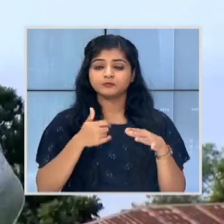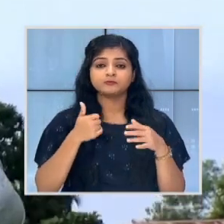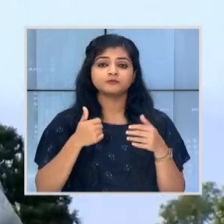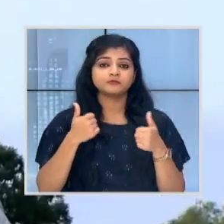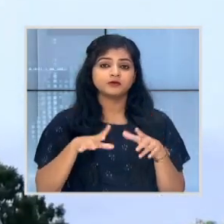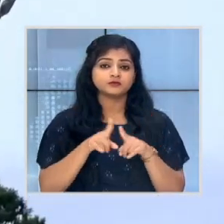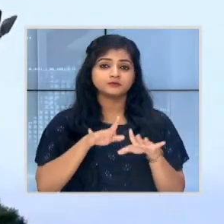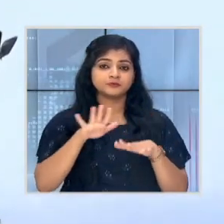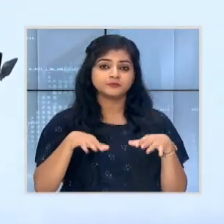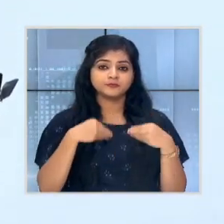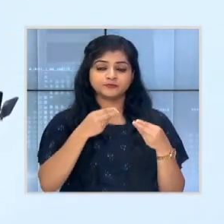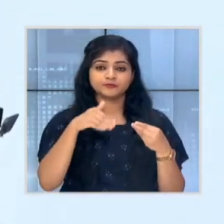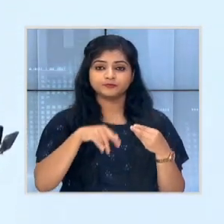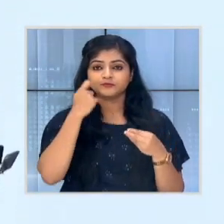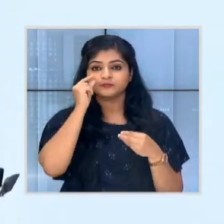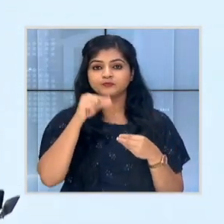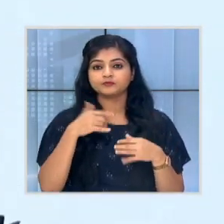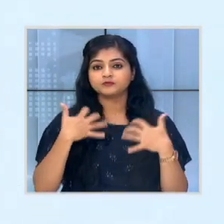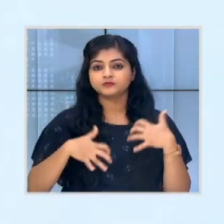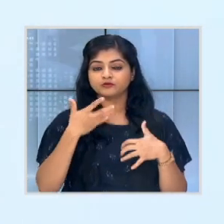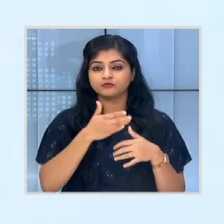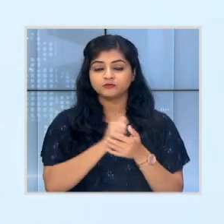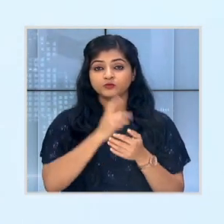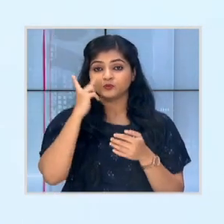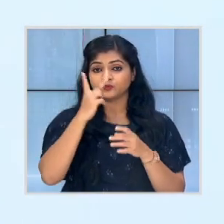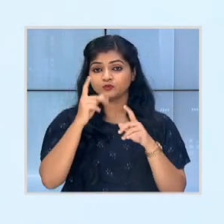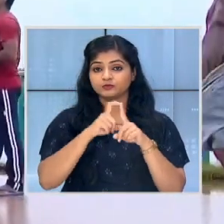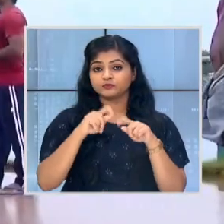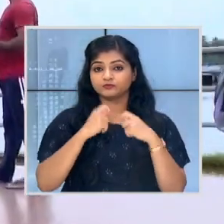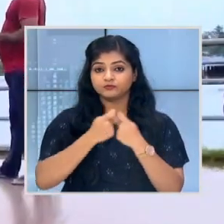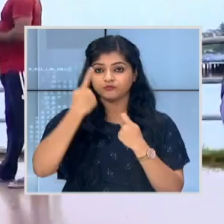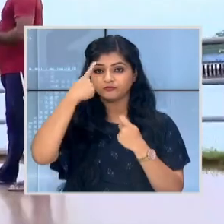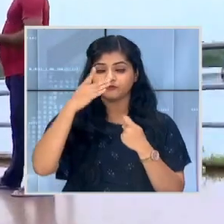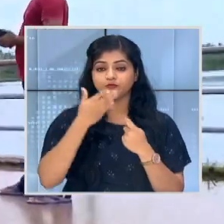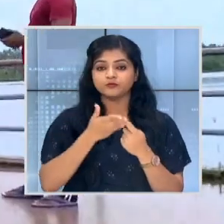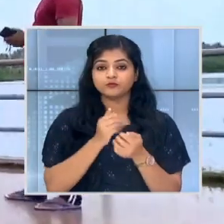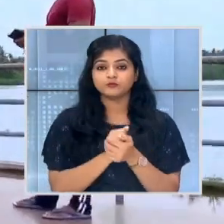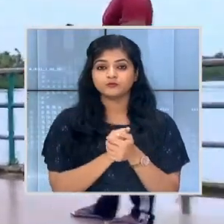മോശമായൊരു സാഹചര്യത്തിലേക്കാണ് ശില്പി ചെന്നെത്തുന്നത്. ടൂറിസം വകുപ്പിന് വേണ്ടിയാണ്